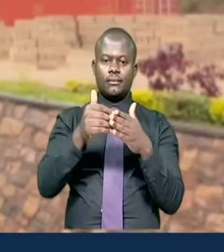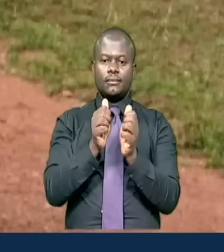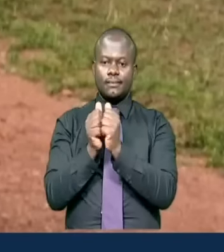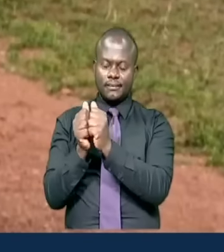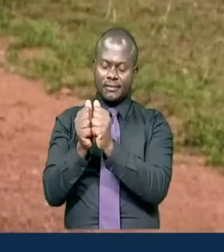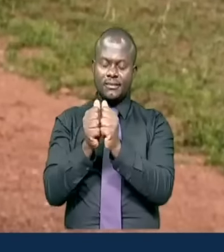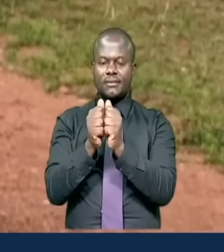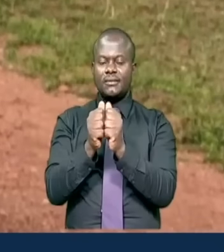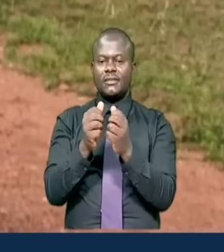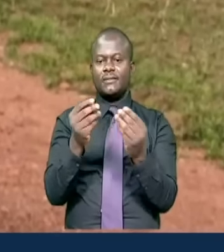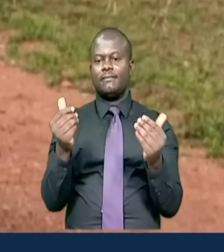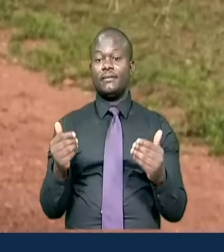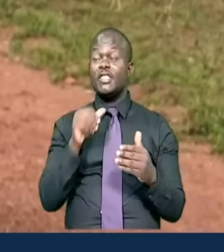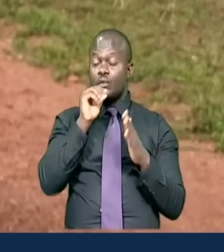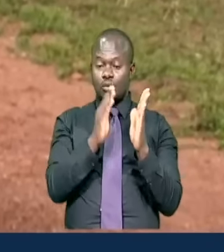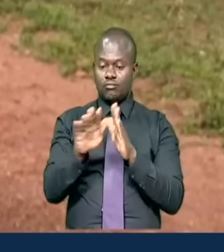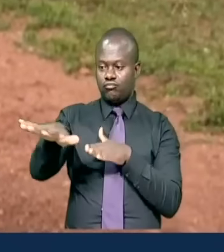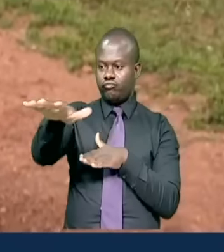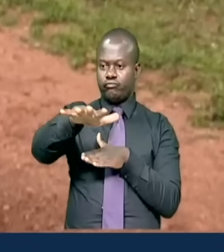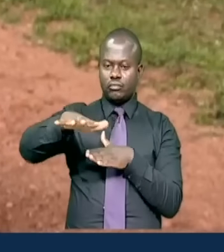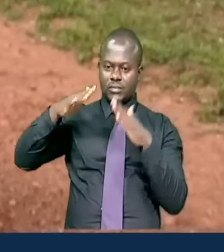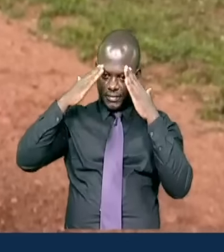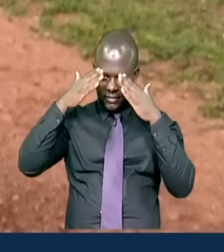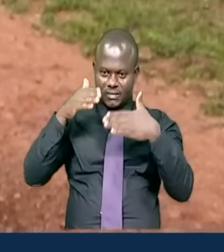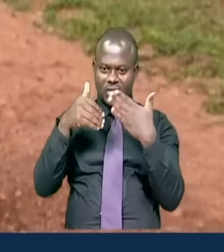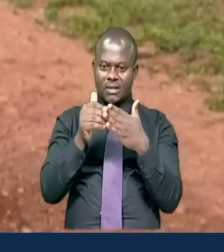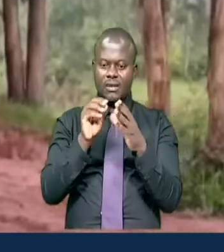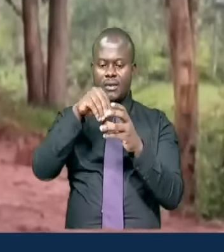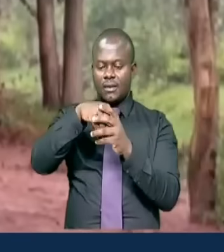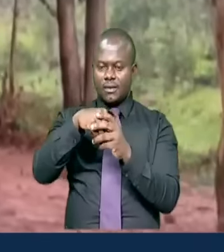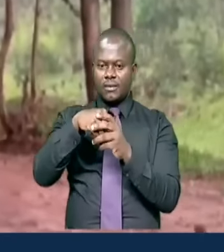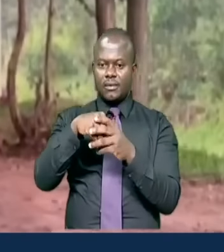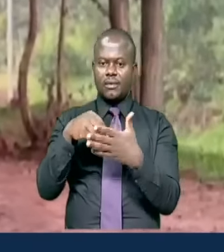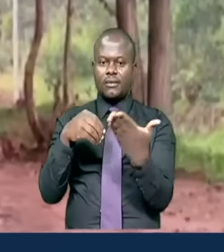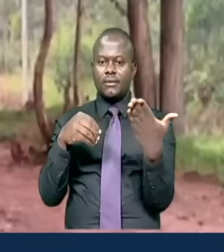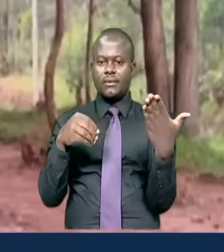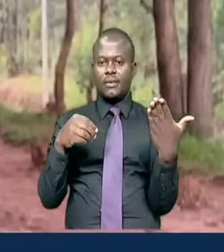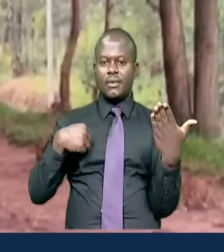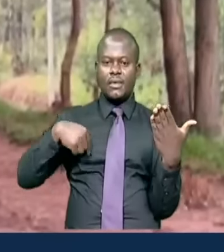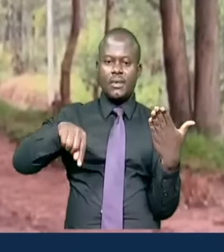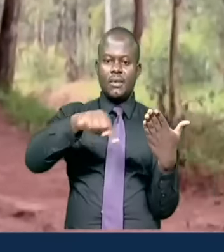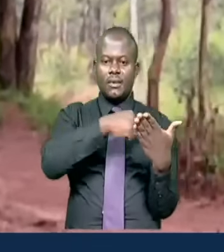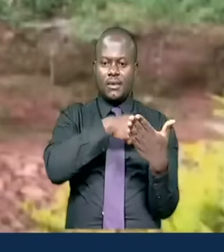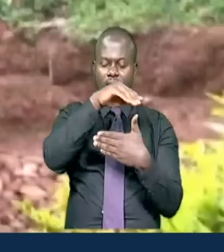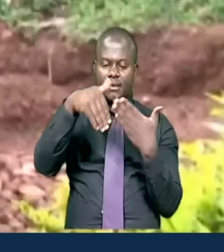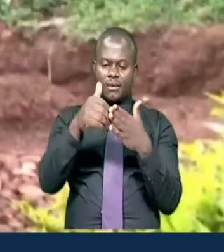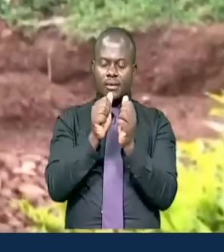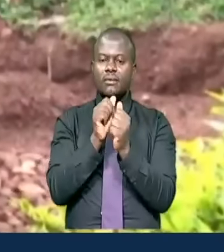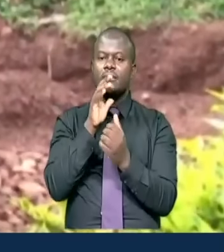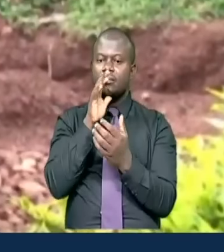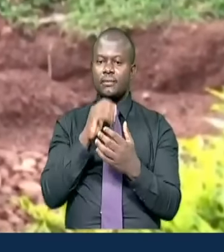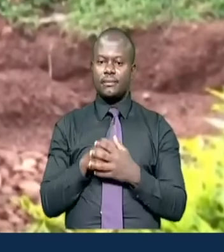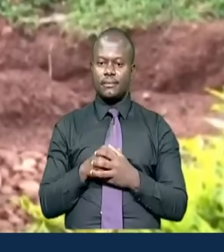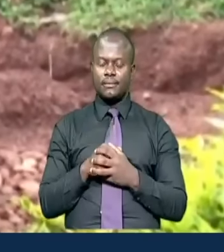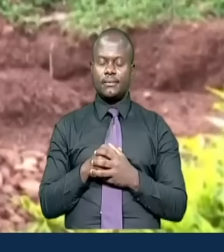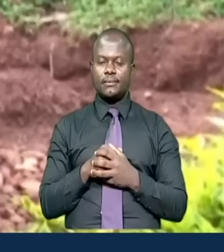isoko. Kudatunganya iki cyanya cyaharuye inganda, abagituriye bavuga ko bituma batabasha kubona inyungu bari bagitegerejeho. Hano duhinga